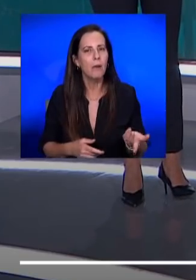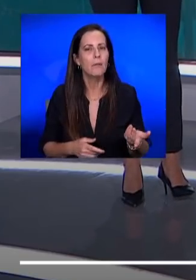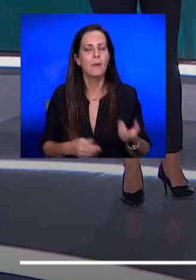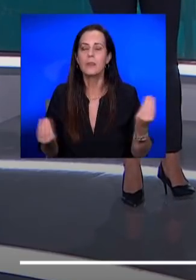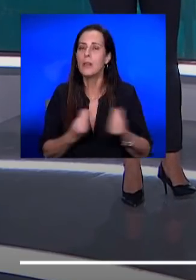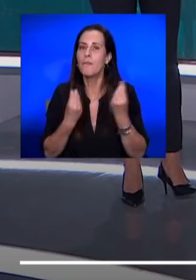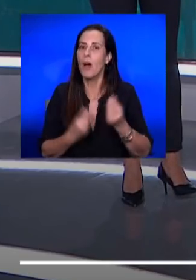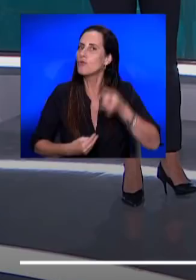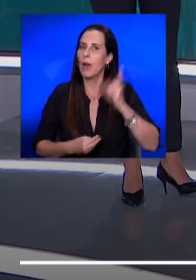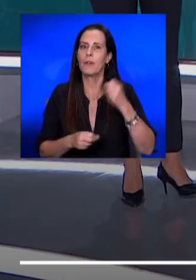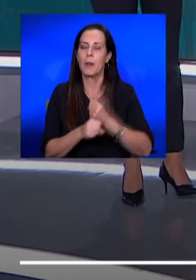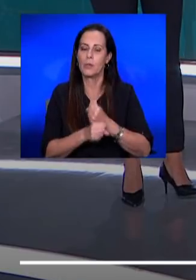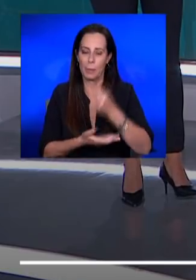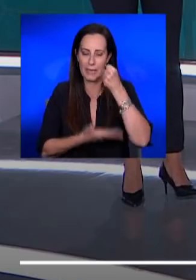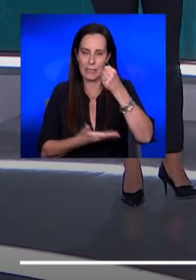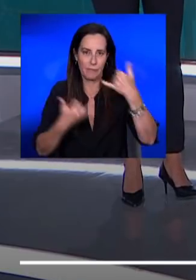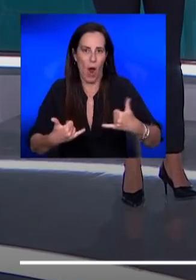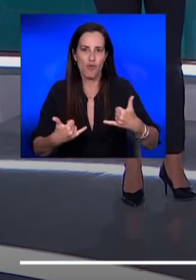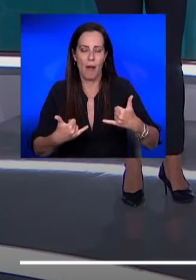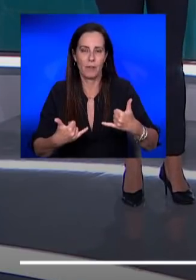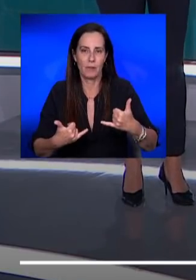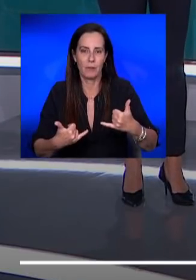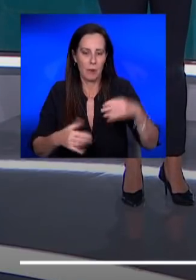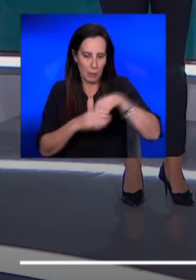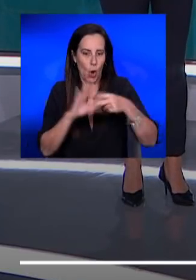אחד שחייב להיות בתקציב המדינה הקרוב, מתוך תוכנית באמת מאוד ענפה?